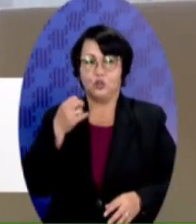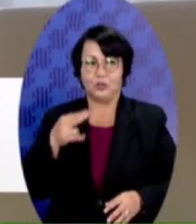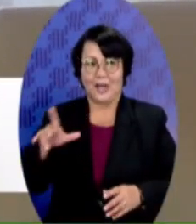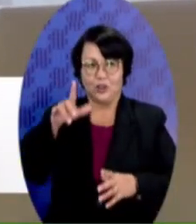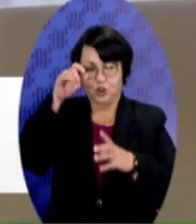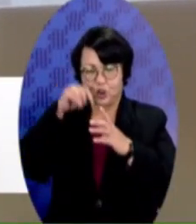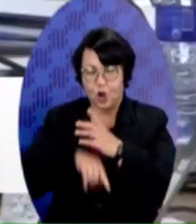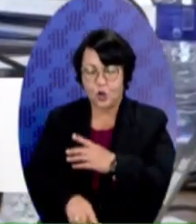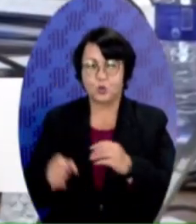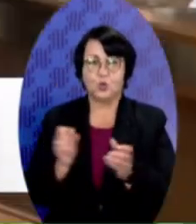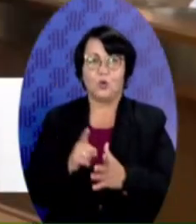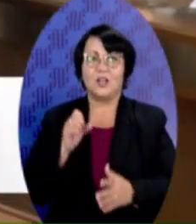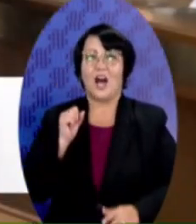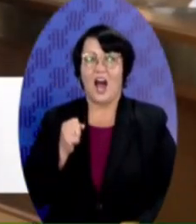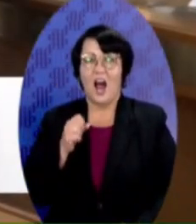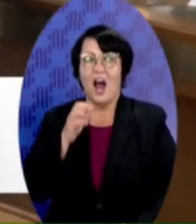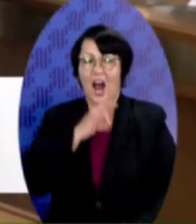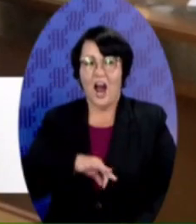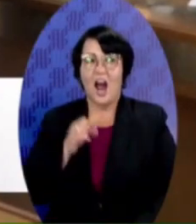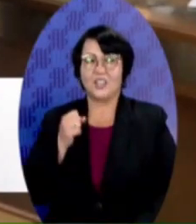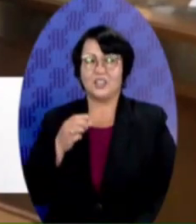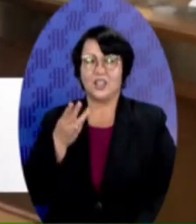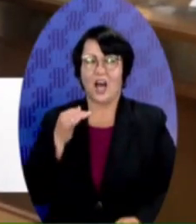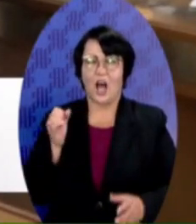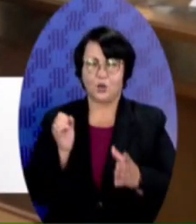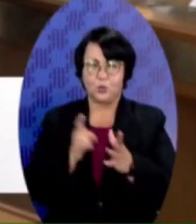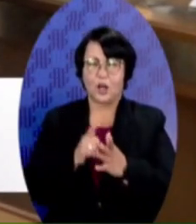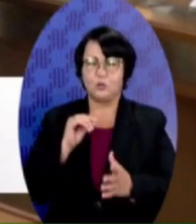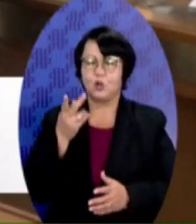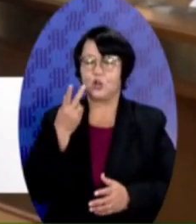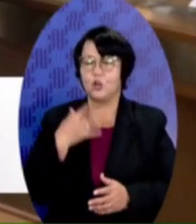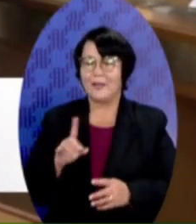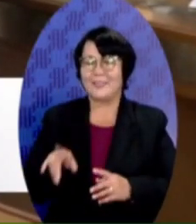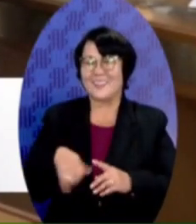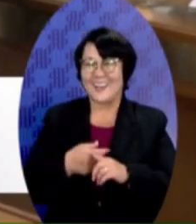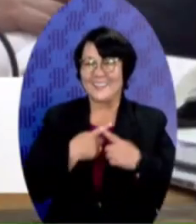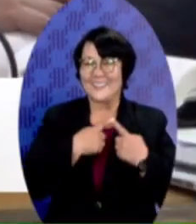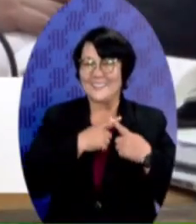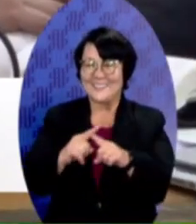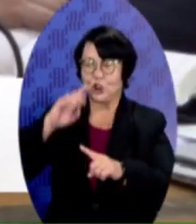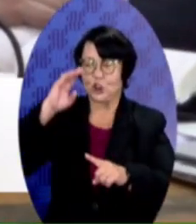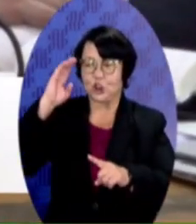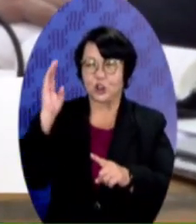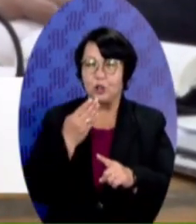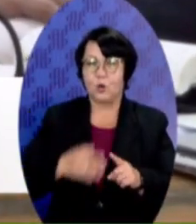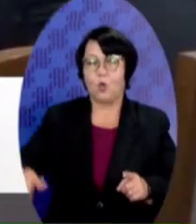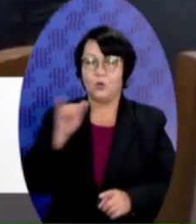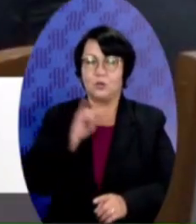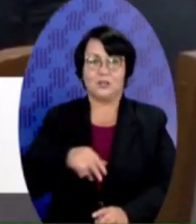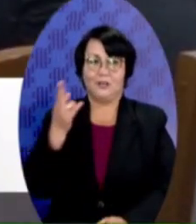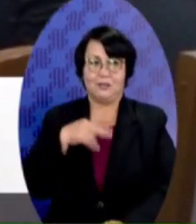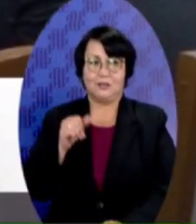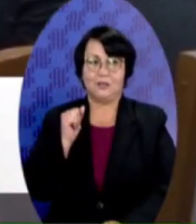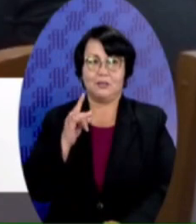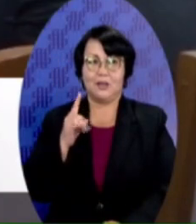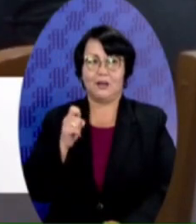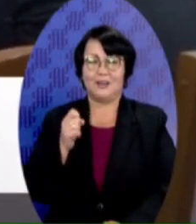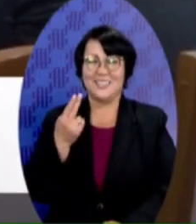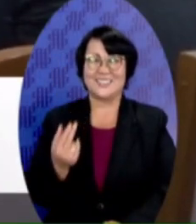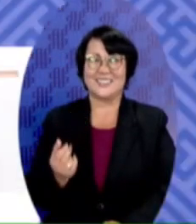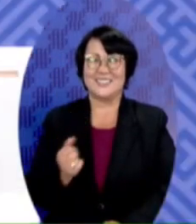ач холбогдолтой энэхүү дурсгалт газрын хилийн загийг дахин өргөтгөх ангиллыг ахиулж улсын дархан цаацад газар болох шийдвэрийг өнөөдөр засгийн газраас